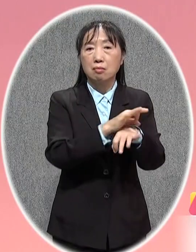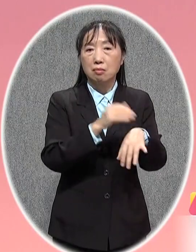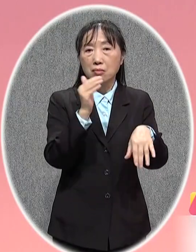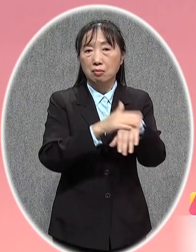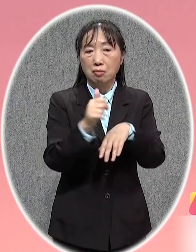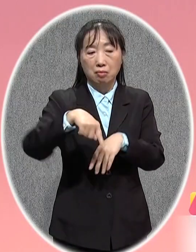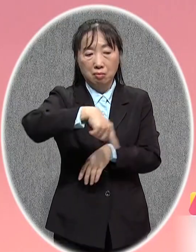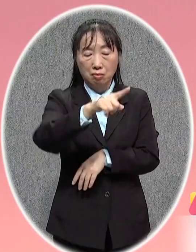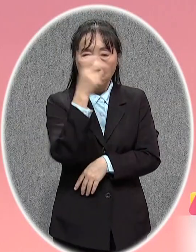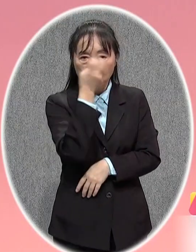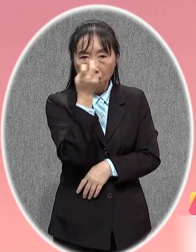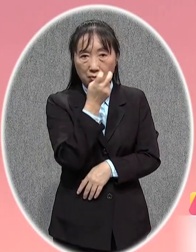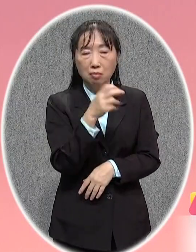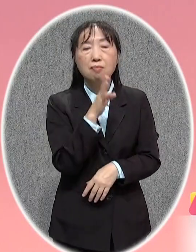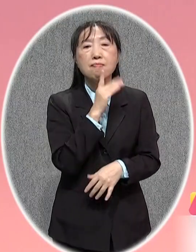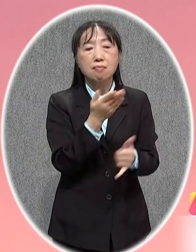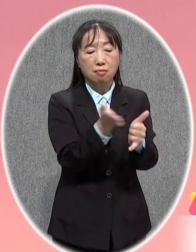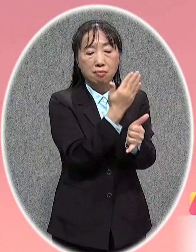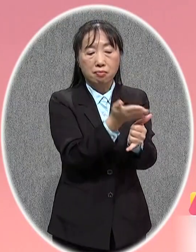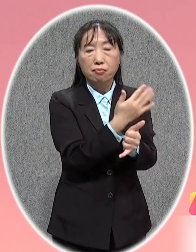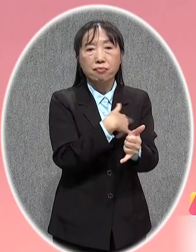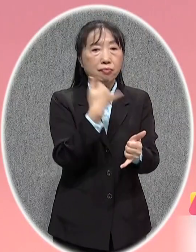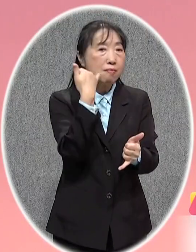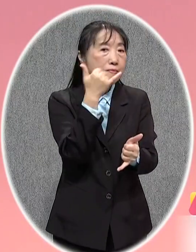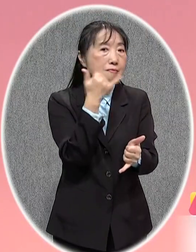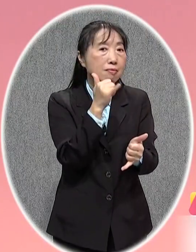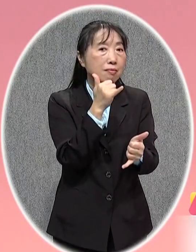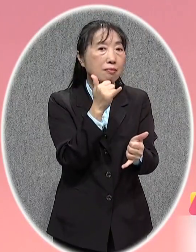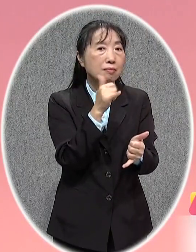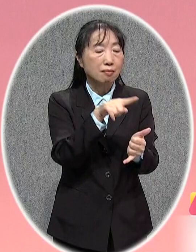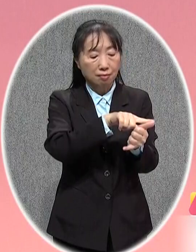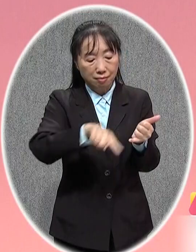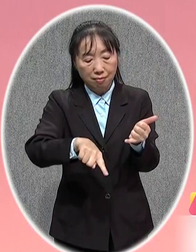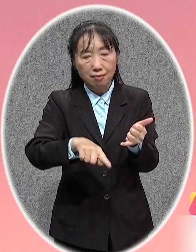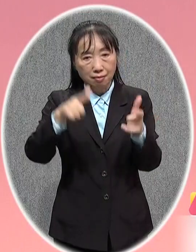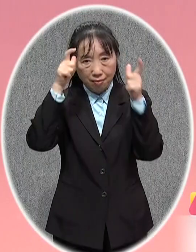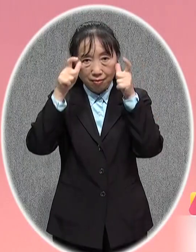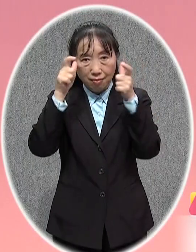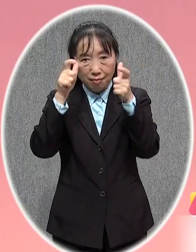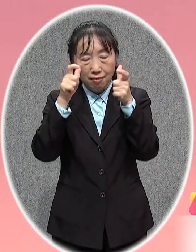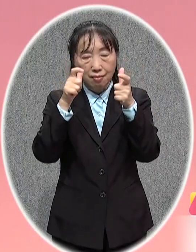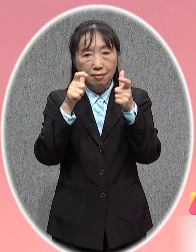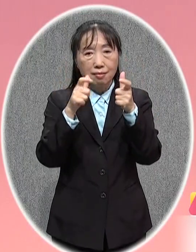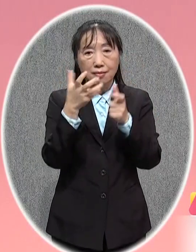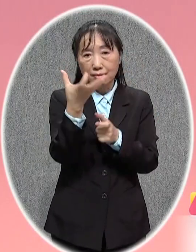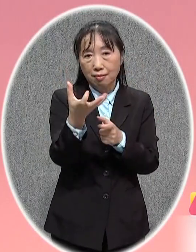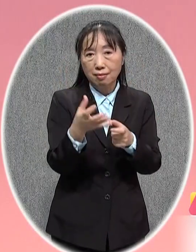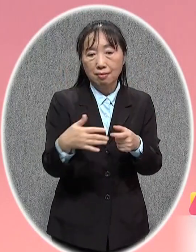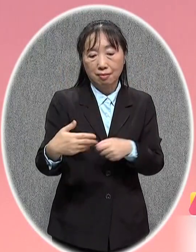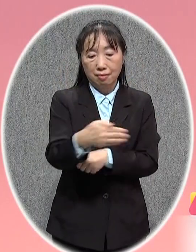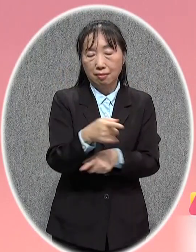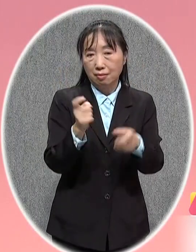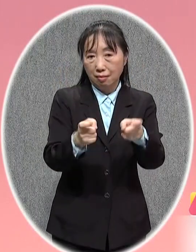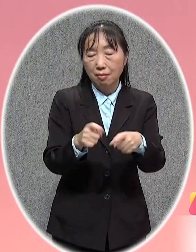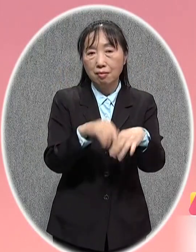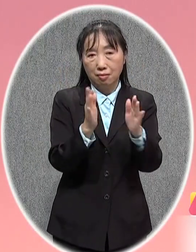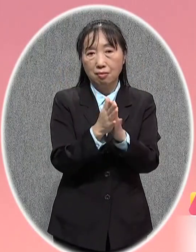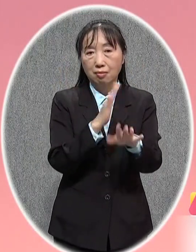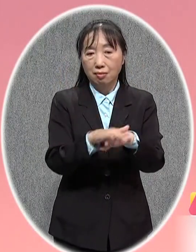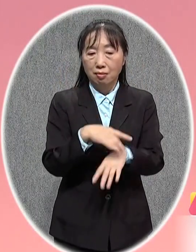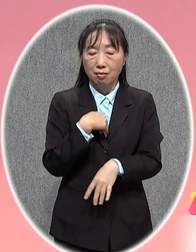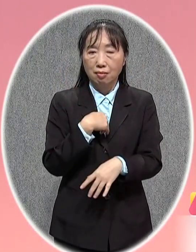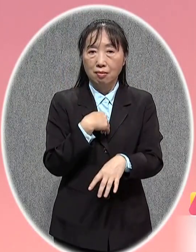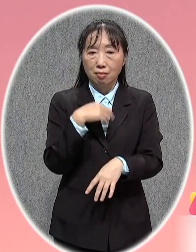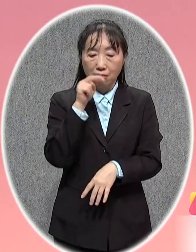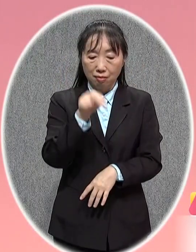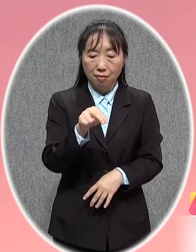从北从基隆一直到高雄大部分的渔港里面，其实大概发现呢，其